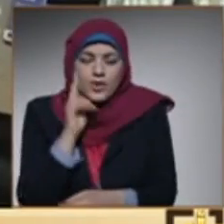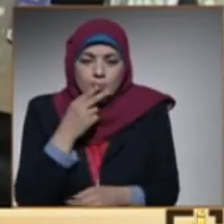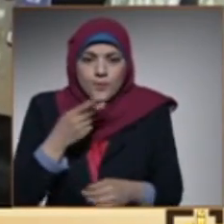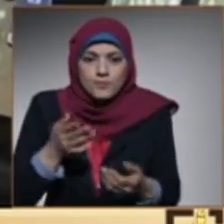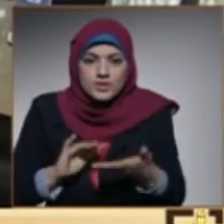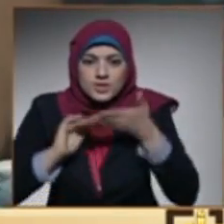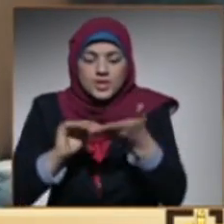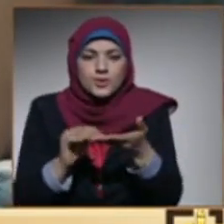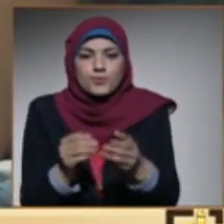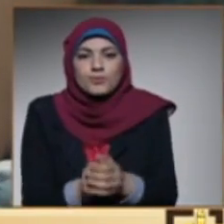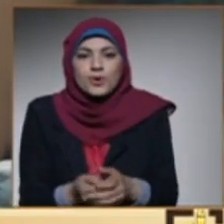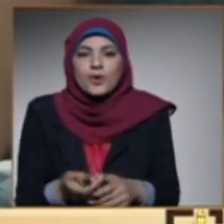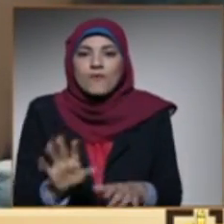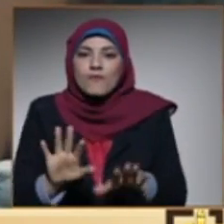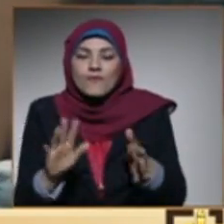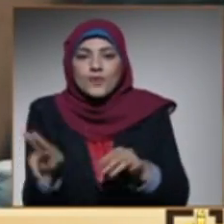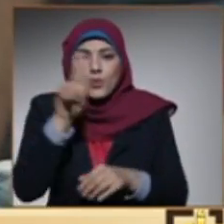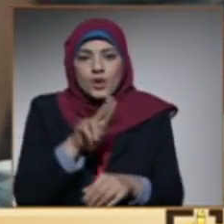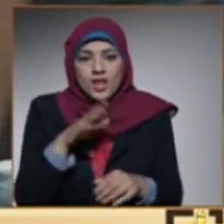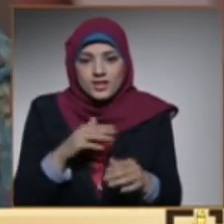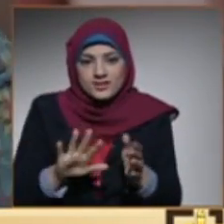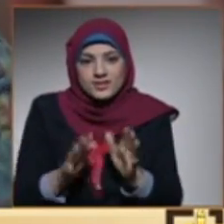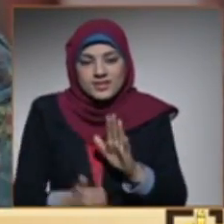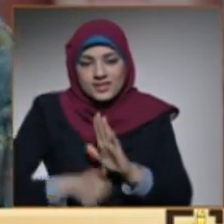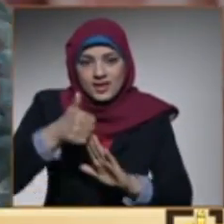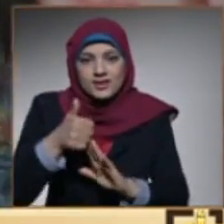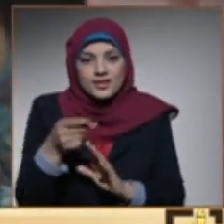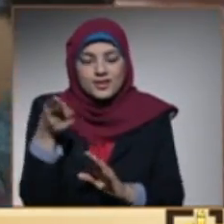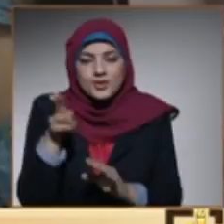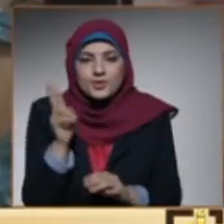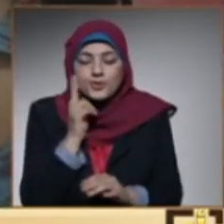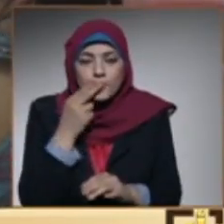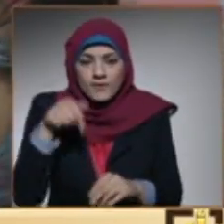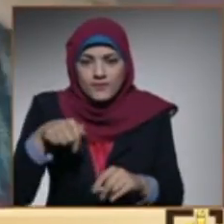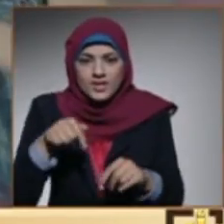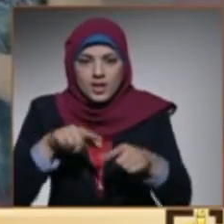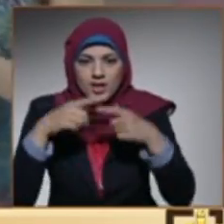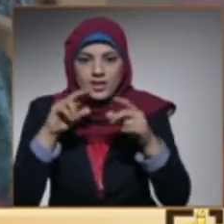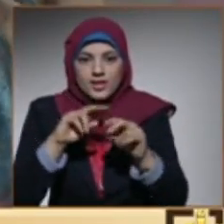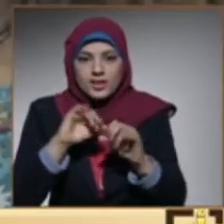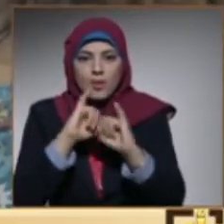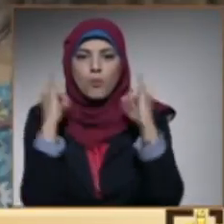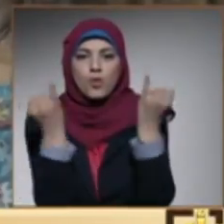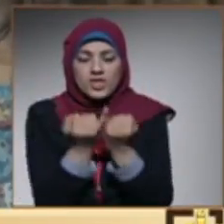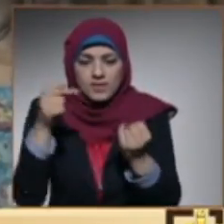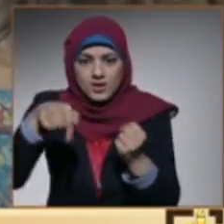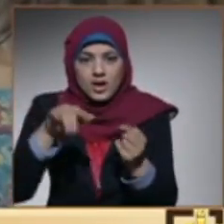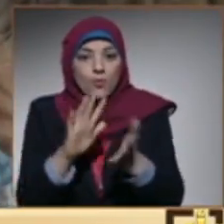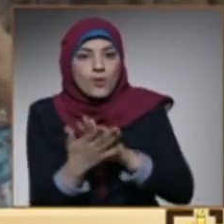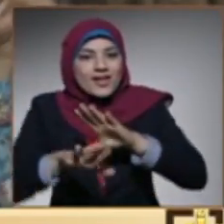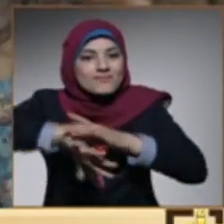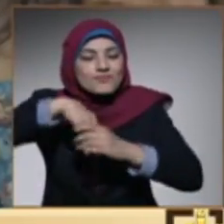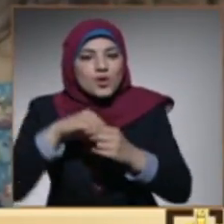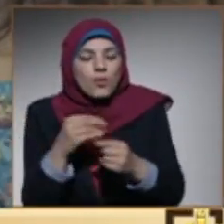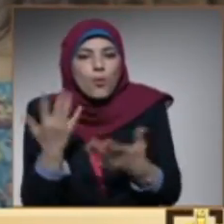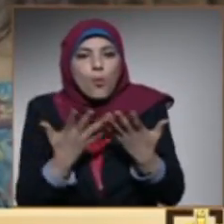العالم. فهل ينجح هذا الحدث السنوي في التوعية بتلك الفئة وتحقيق أحلامهم وطموحاتهم بدلا